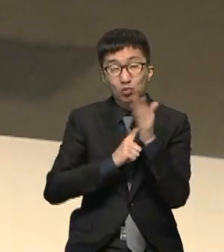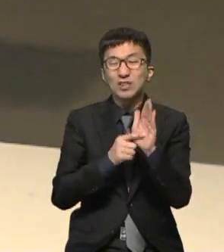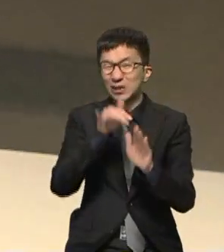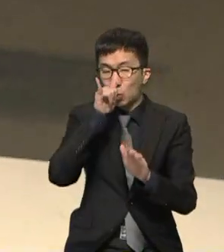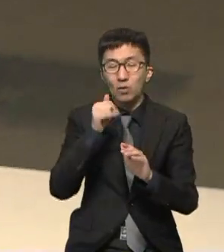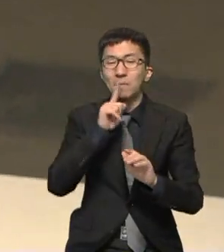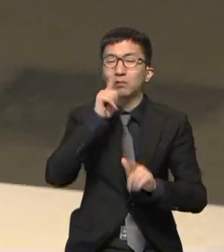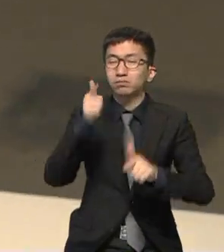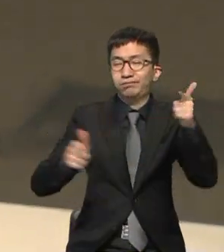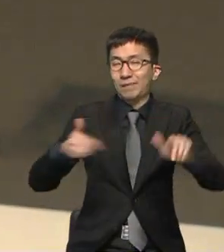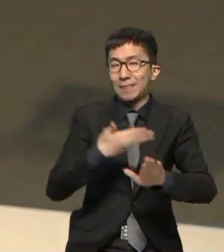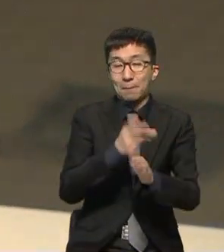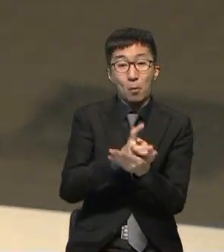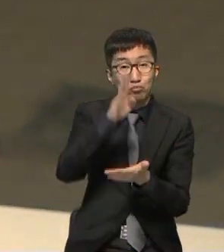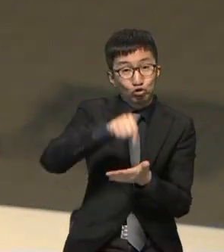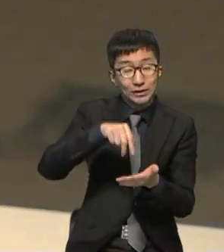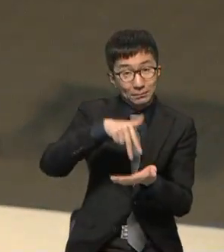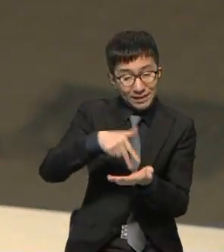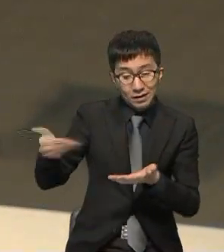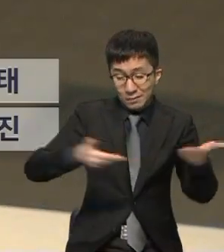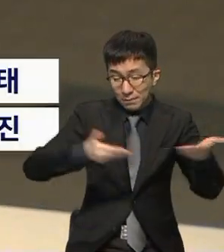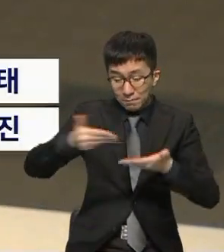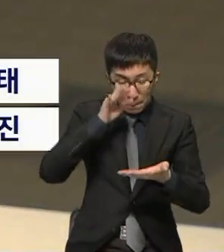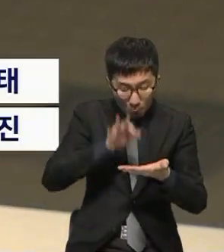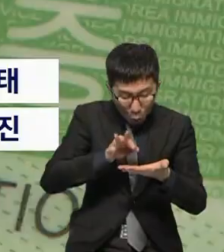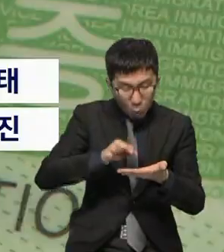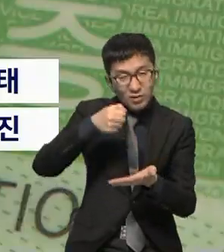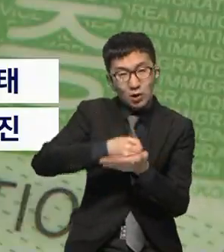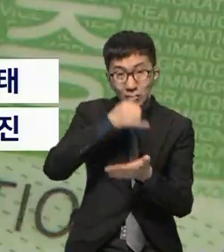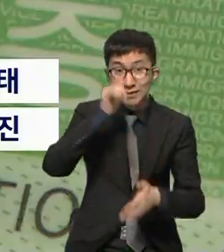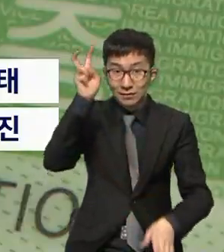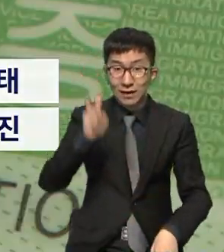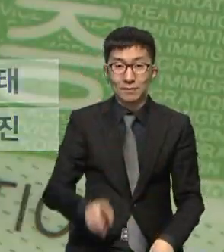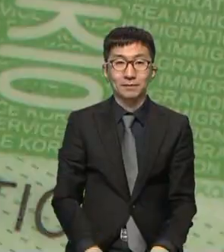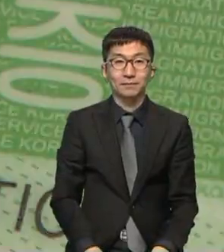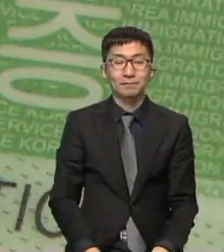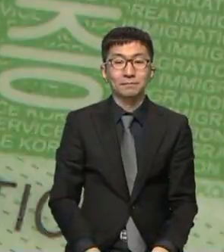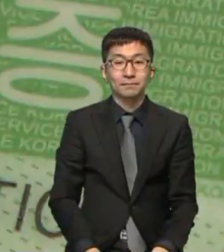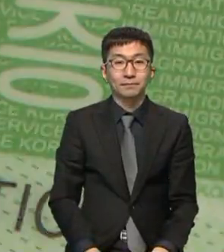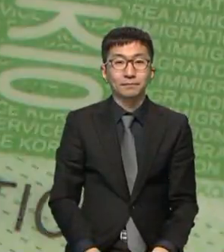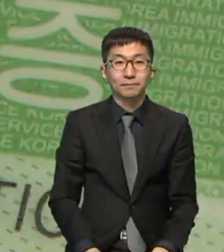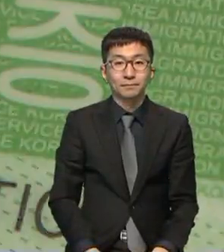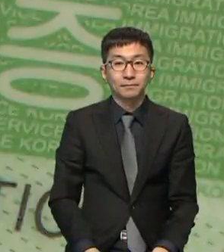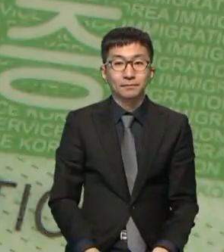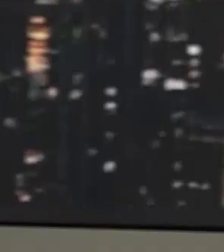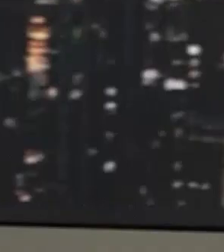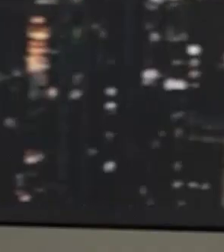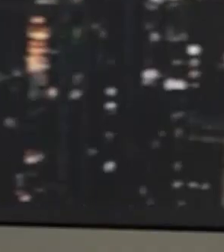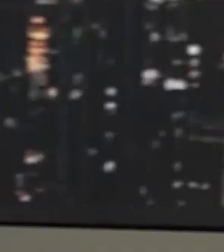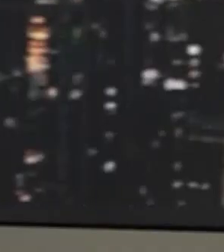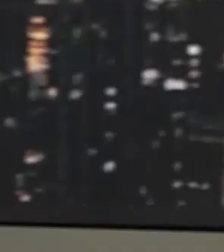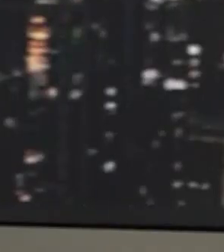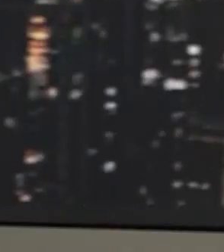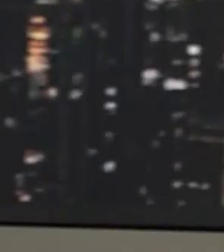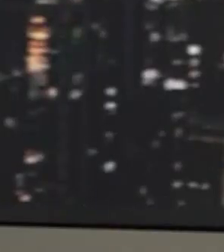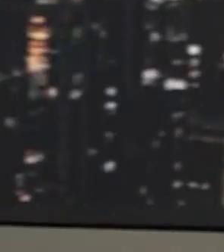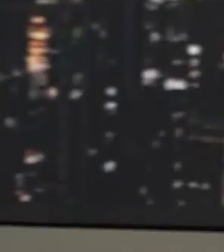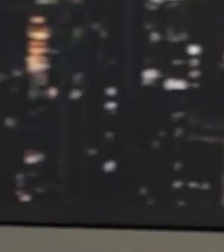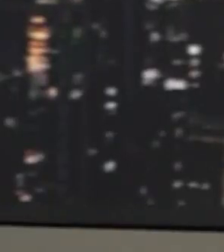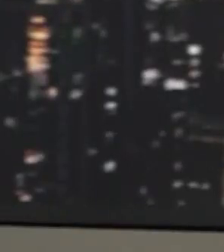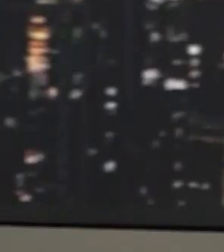법무부는 의견 수렴을 거쳐 구체적인 방안을 내놓을 계획입니다. SBS 안희재입니다. 네, 안녕하십니까.